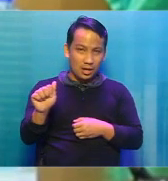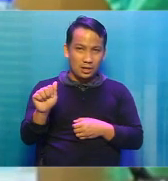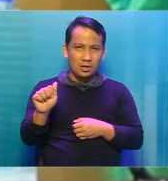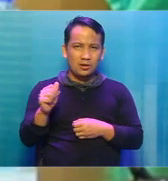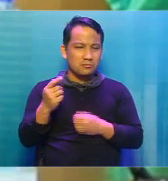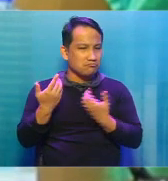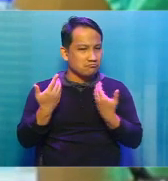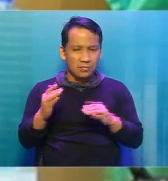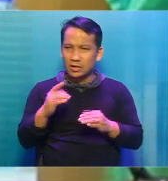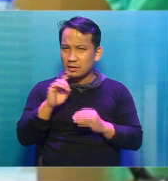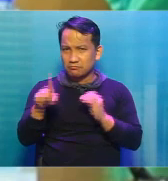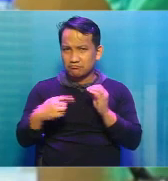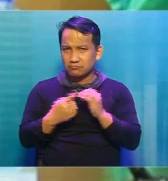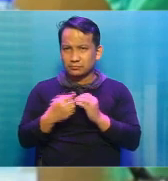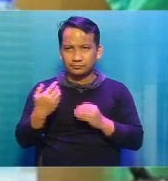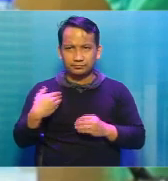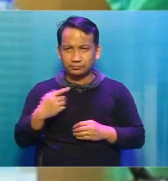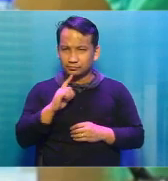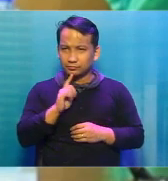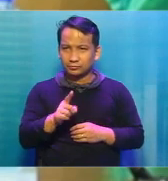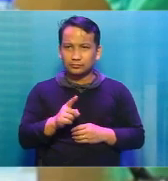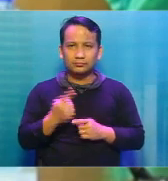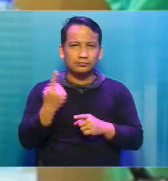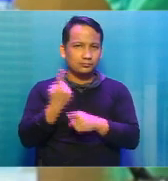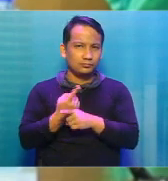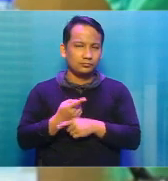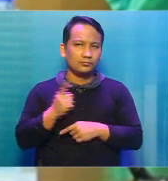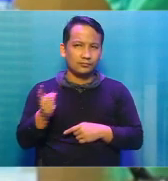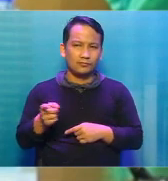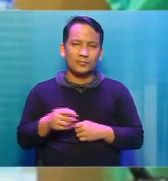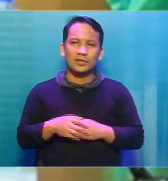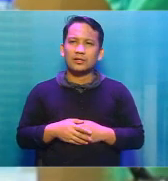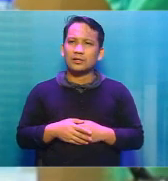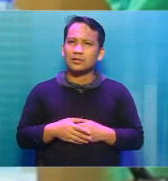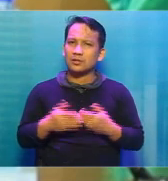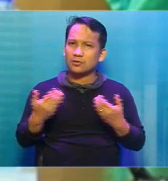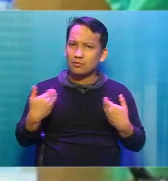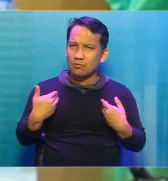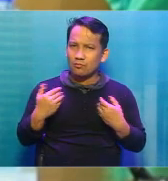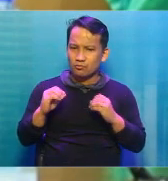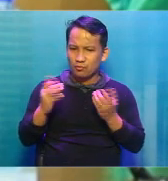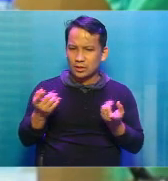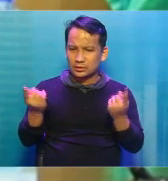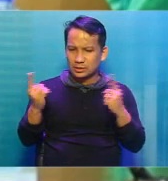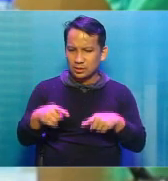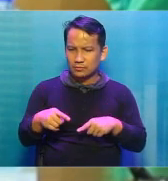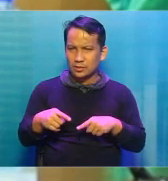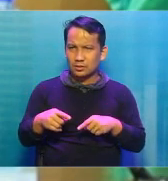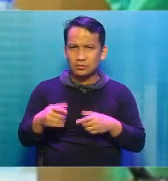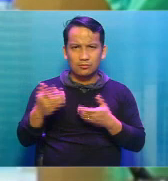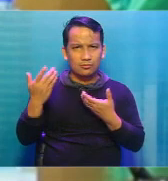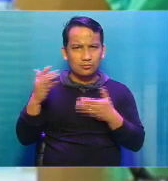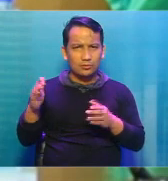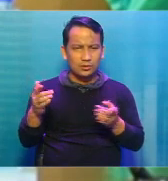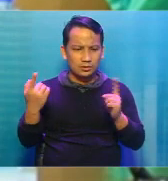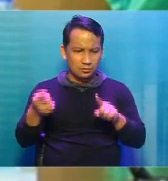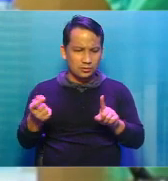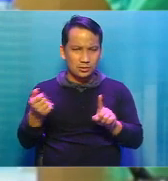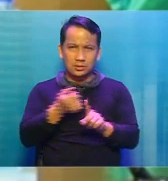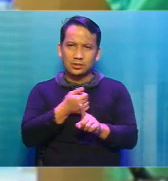Yun yung ibig ko sabihin. Tama si General Parlade na walang sinabi niya, walang nangyaring